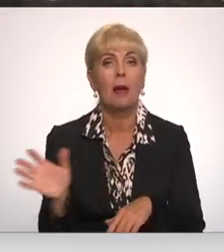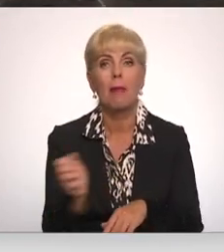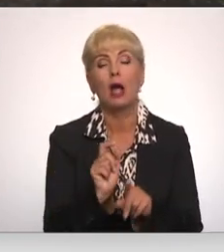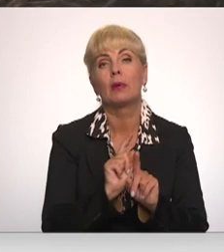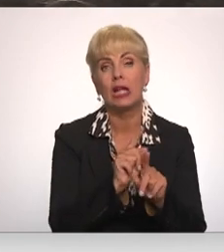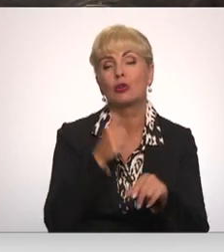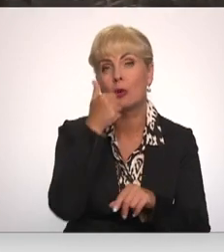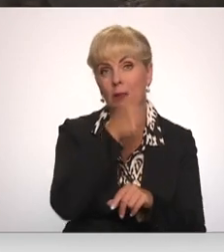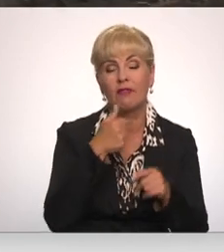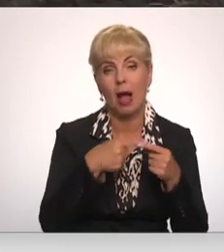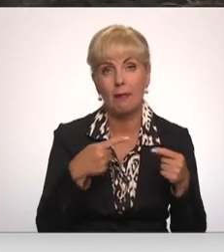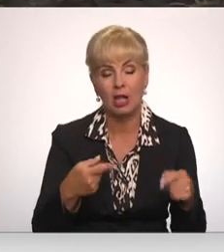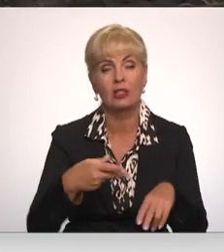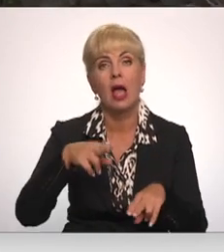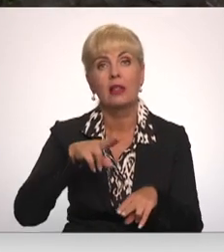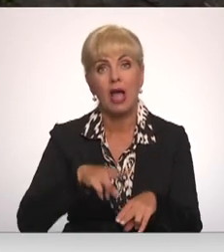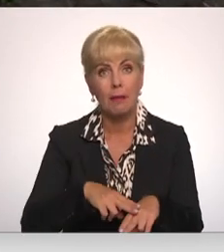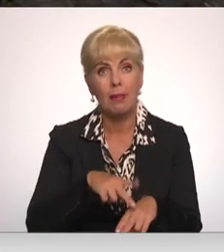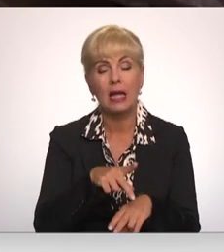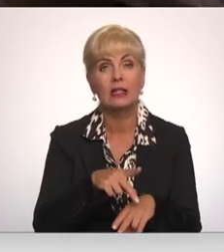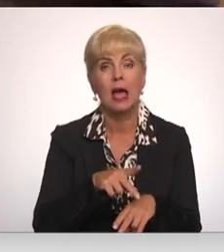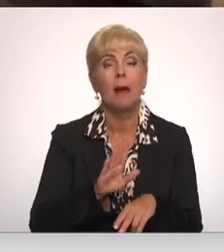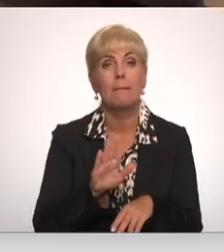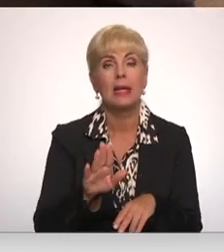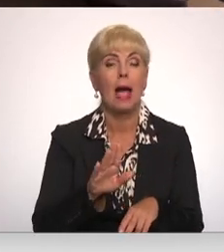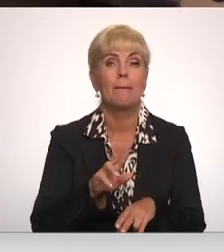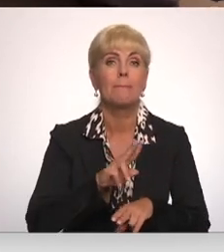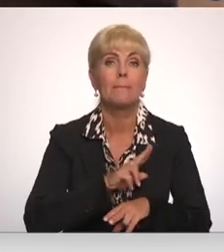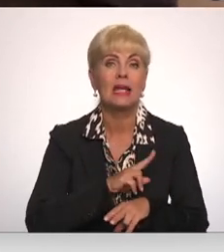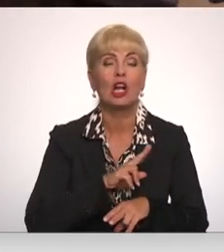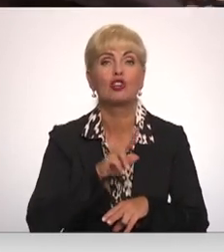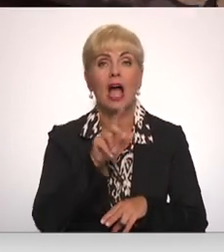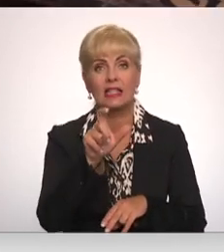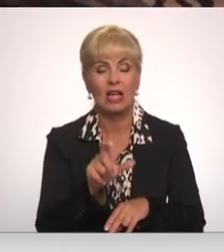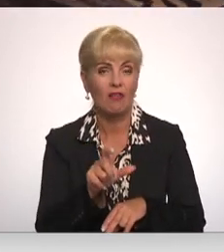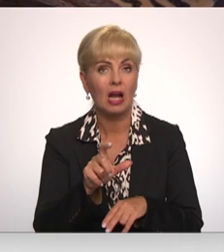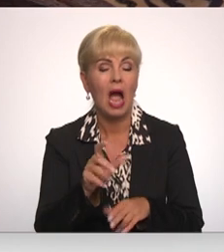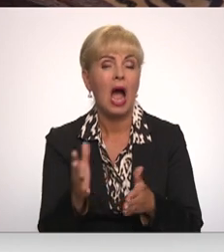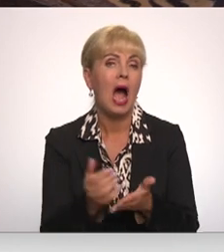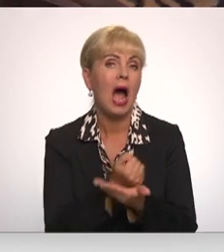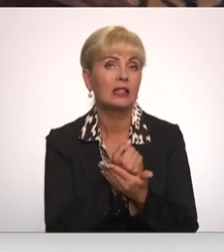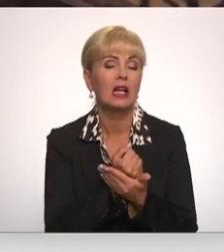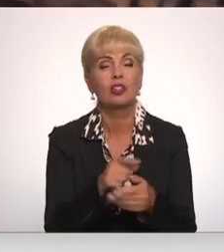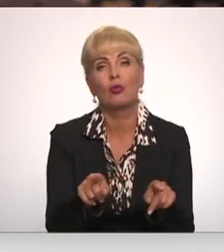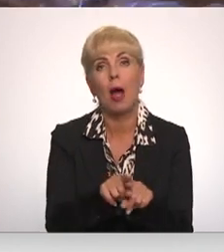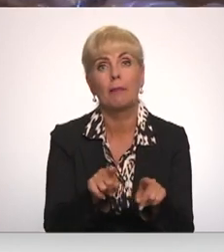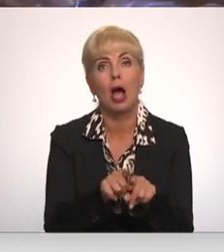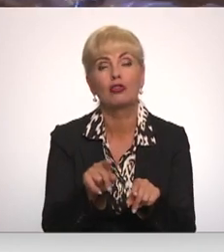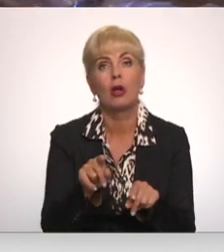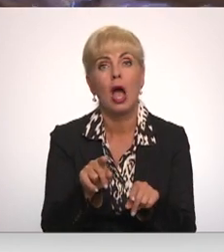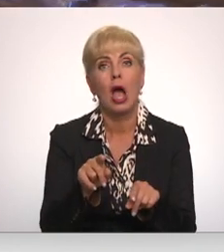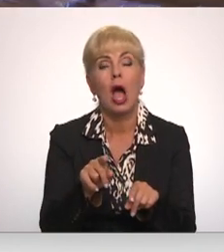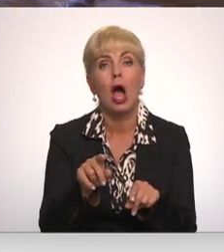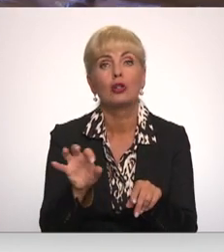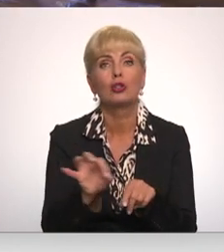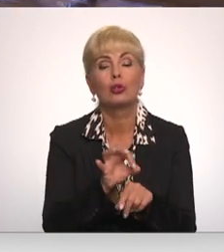savas privātās mantas, tāpēc pie mirstīgajām atliekām ir atrasts, piemēram, tie paši šūšanas